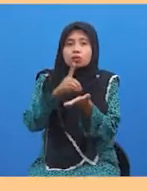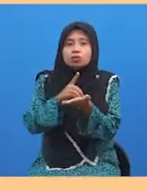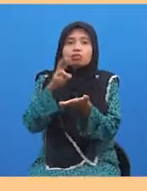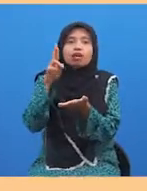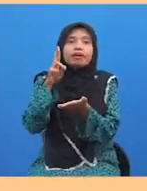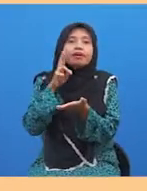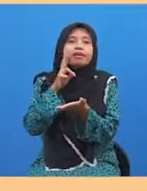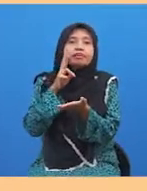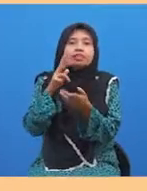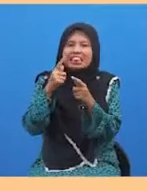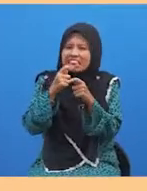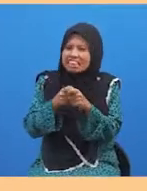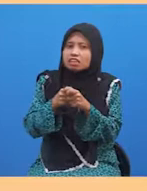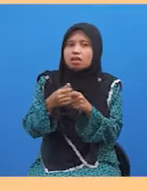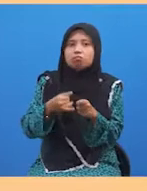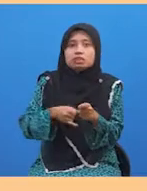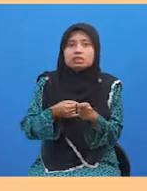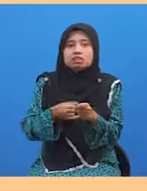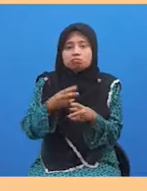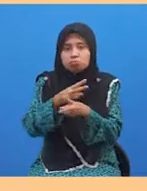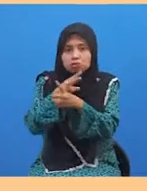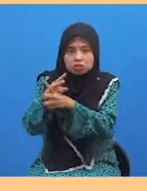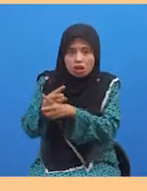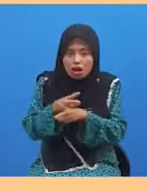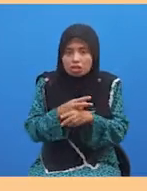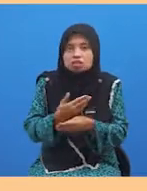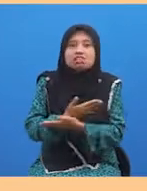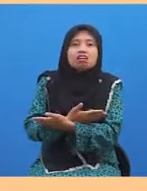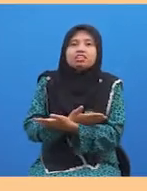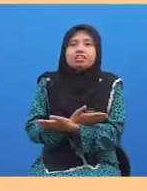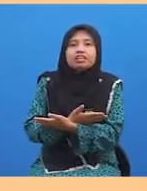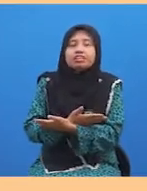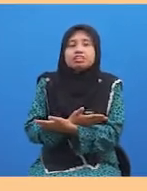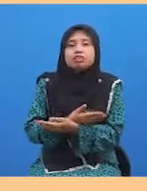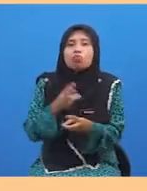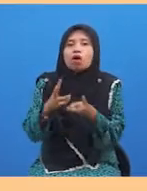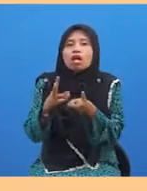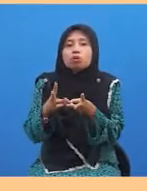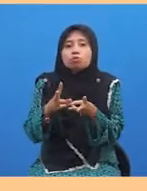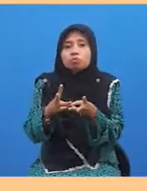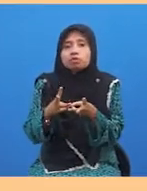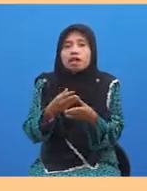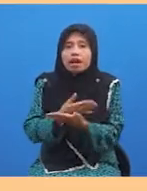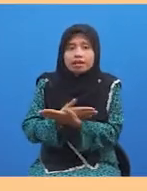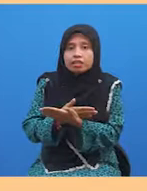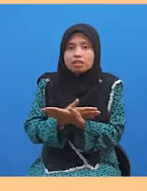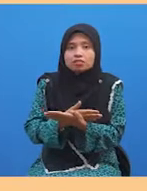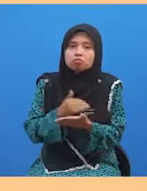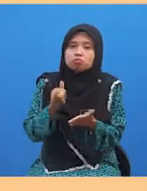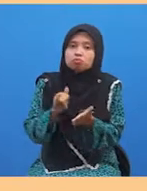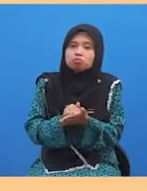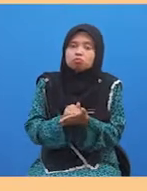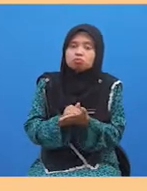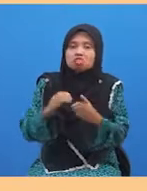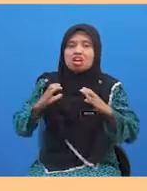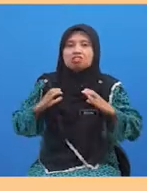Dr. Raiha tetap ingin menjaga anaknya itu walaupun anaknya